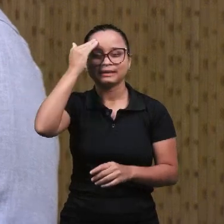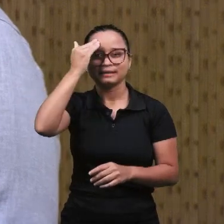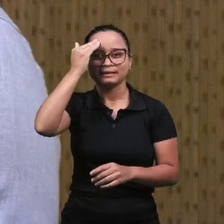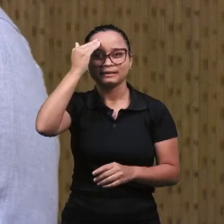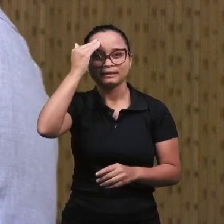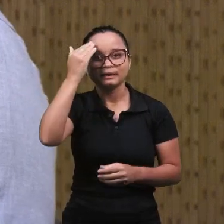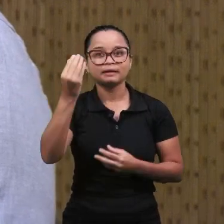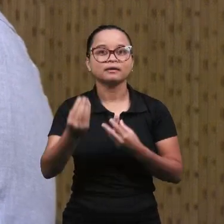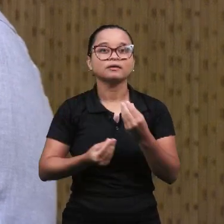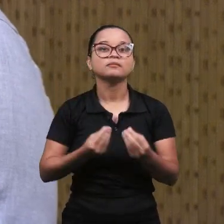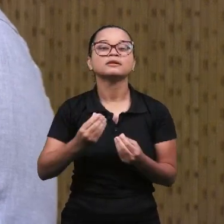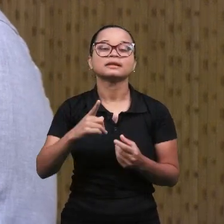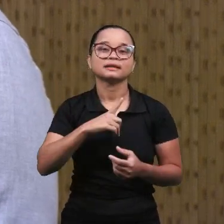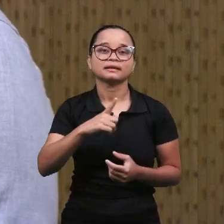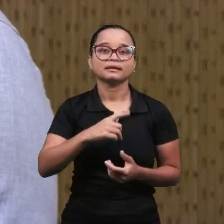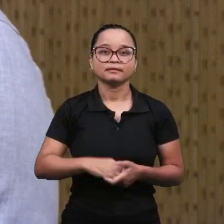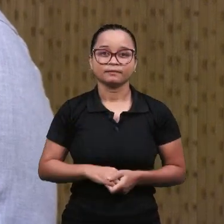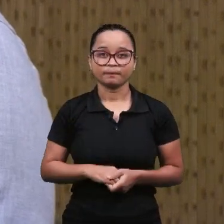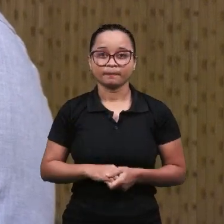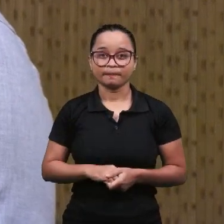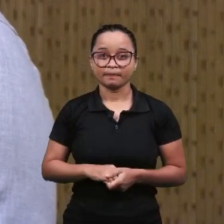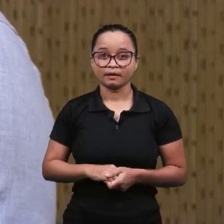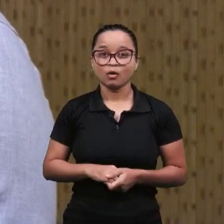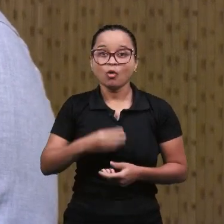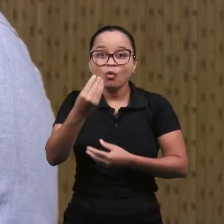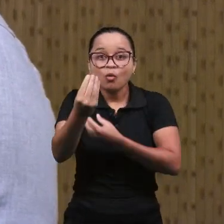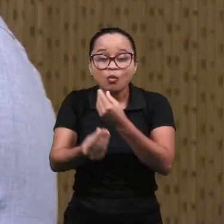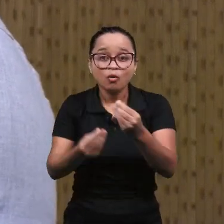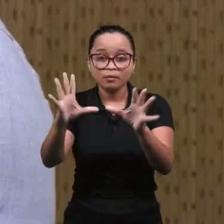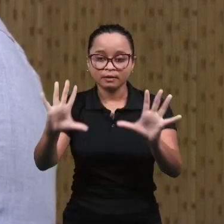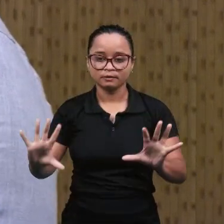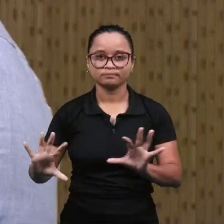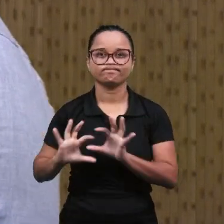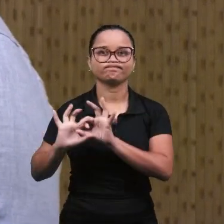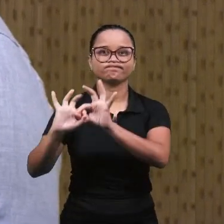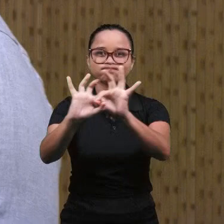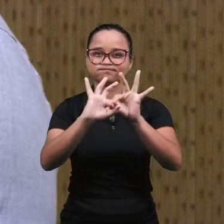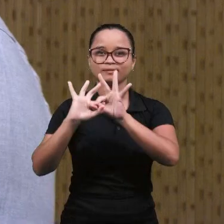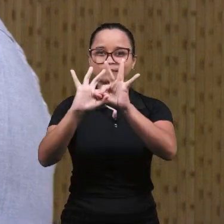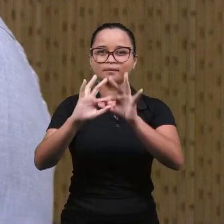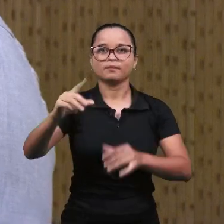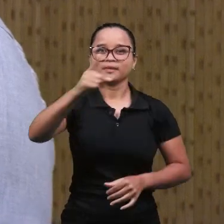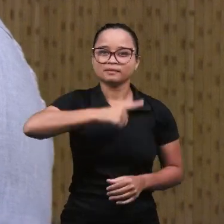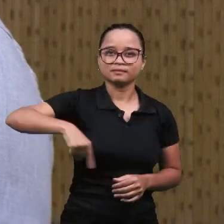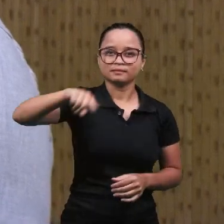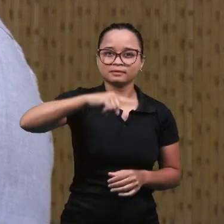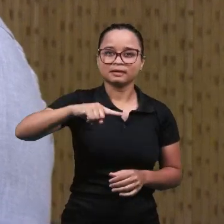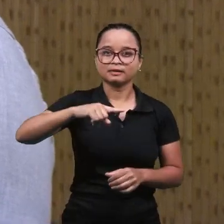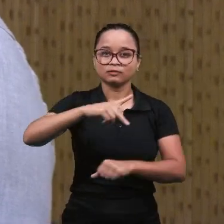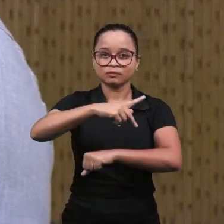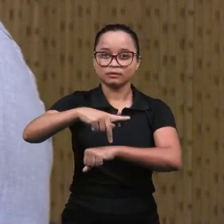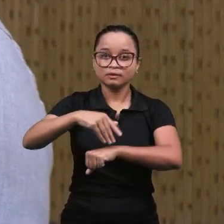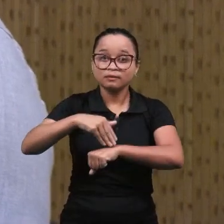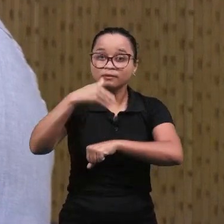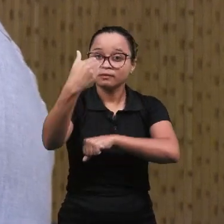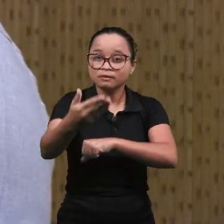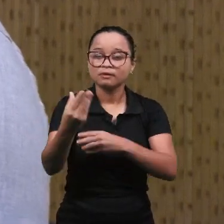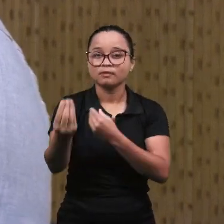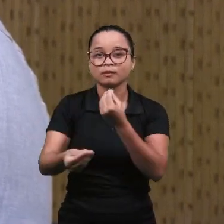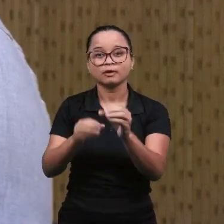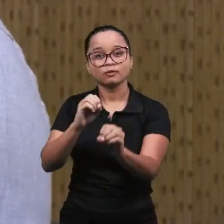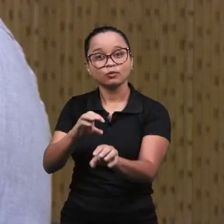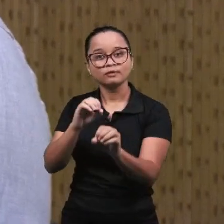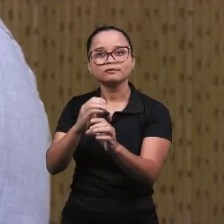participer de cet enseignement doctrinaire qui apporte pour nous la compréhension, la vitesse, l'unité que l'école biblique dominicale nous